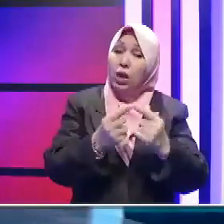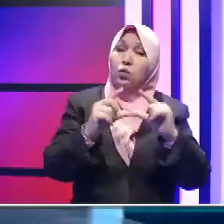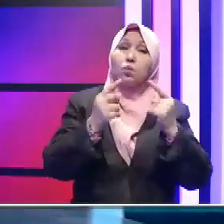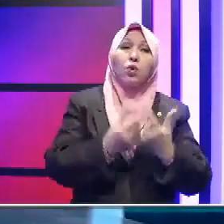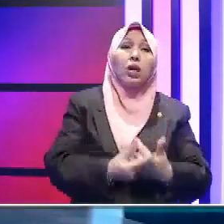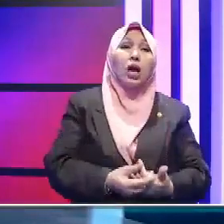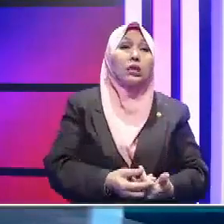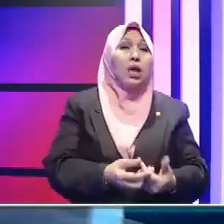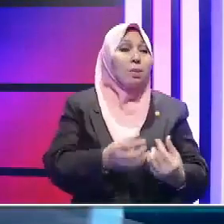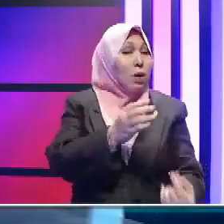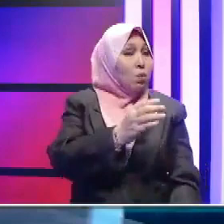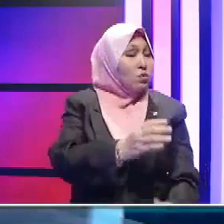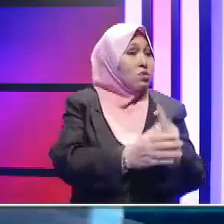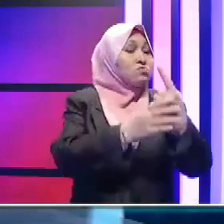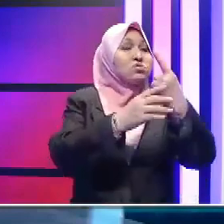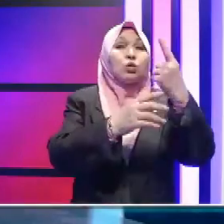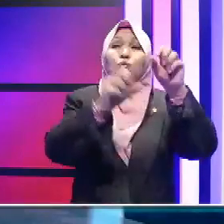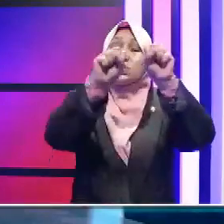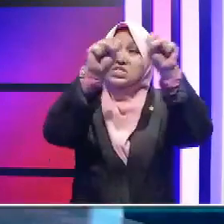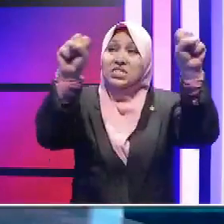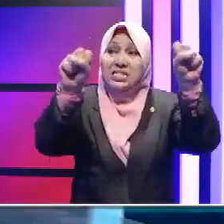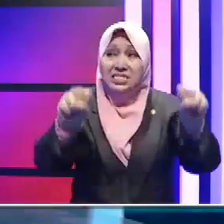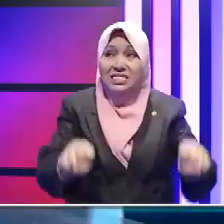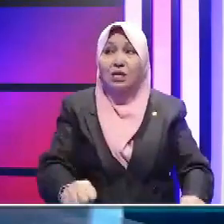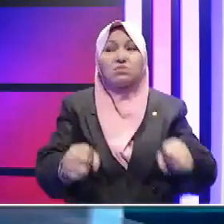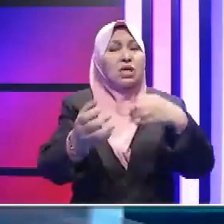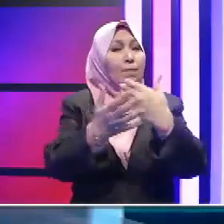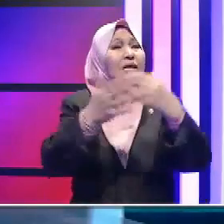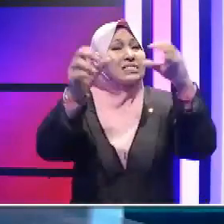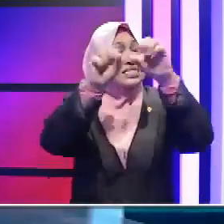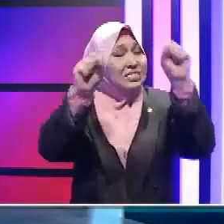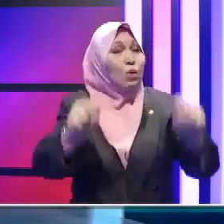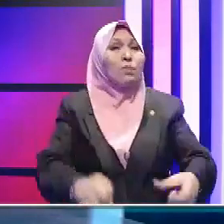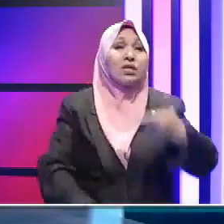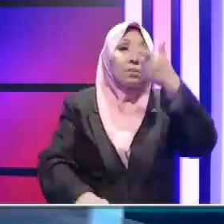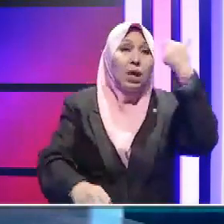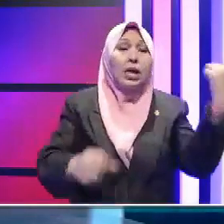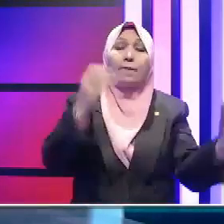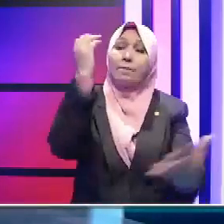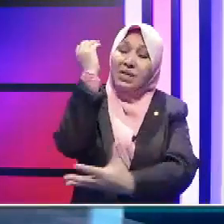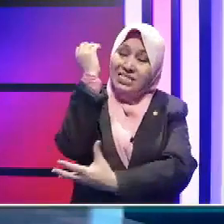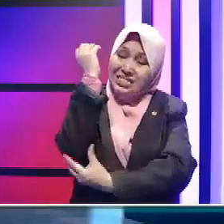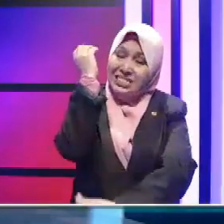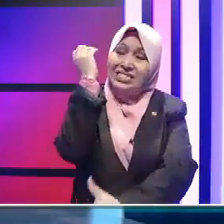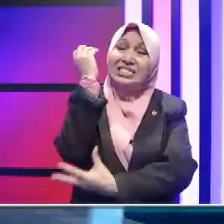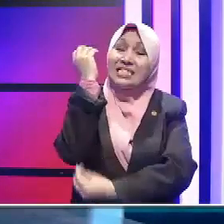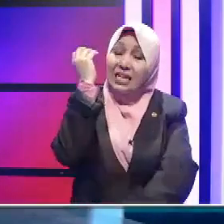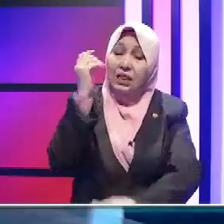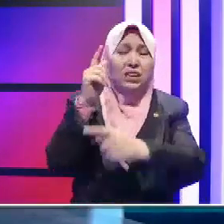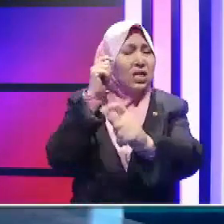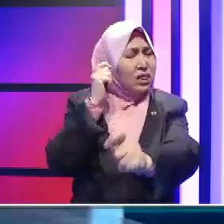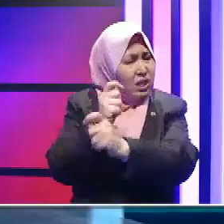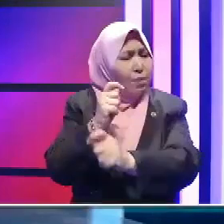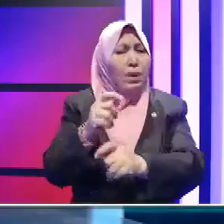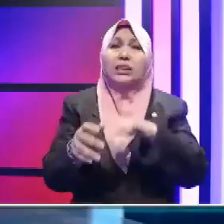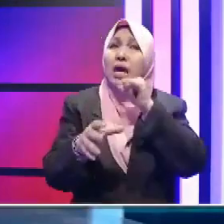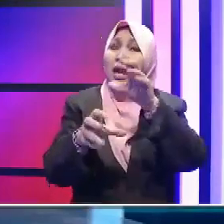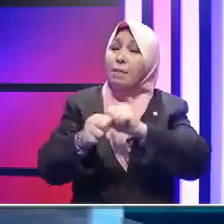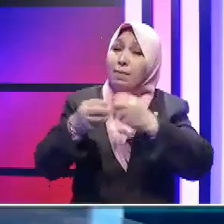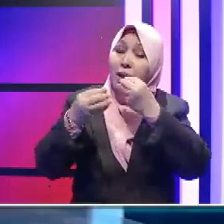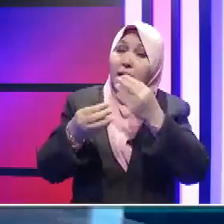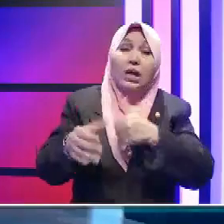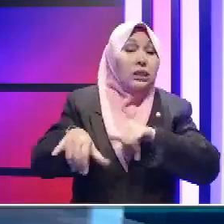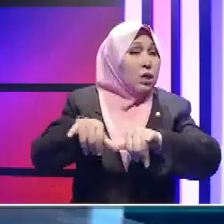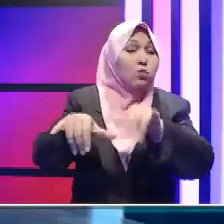yang mewujudkan satu sistem sehingga sistem itu menyebabkannya Miskin terus miskin yang terdapat makanan terus terdapat